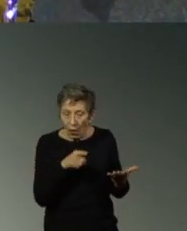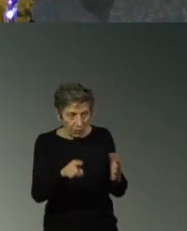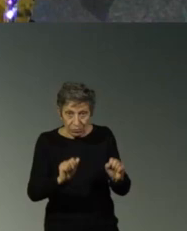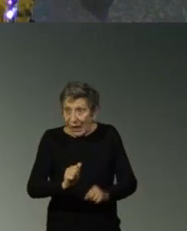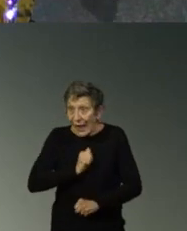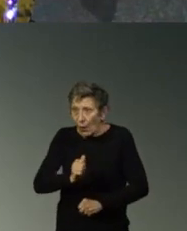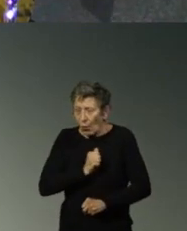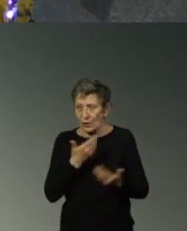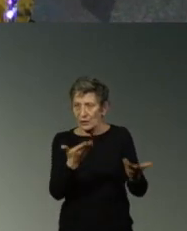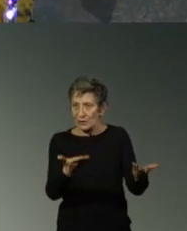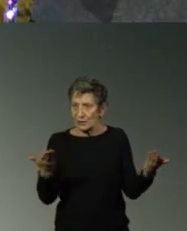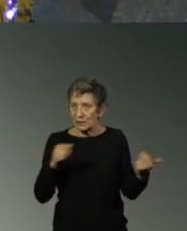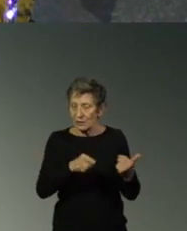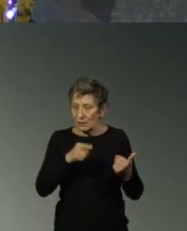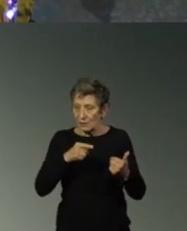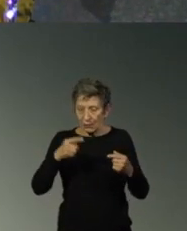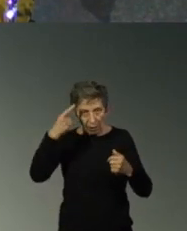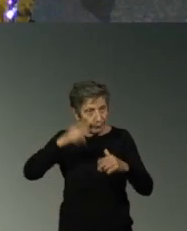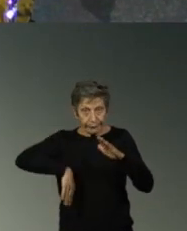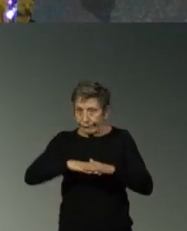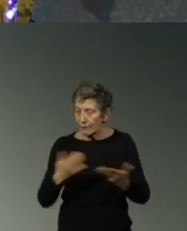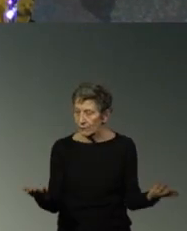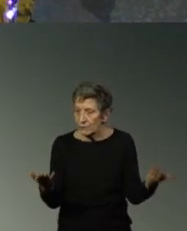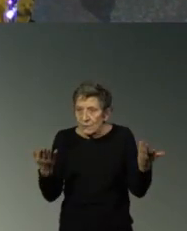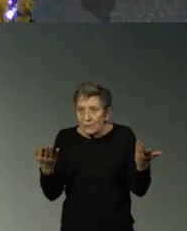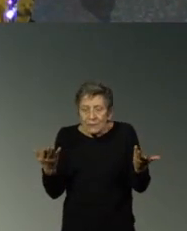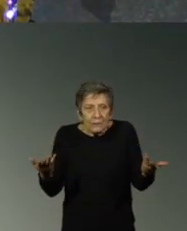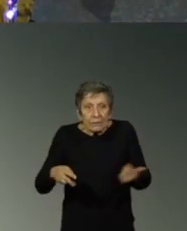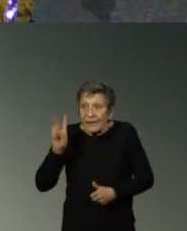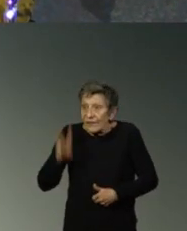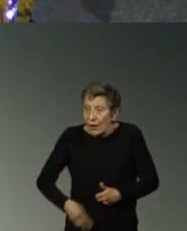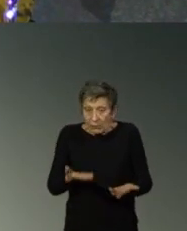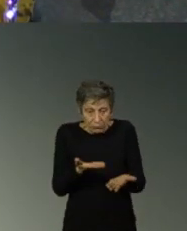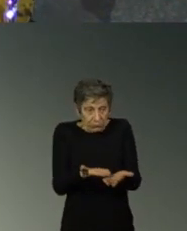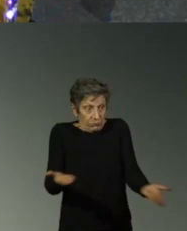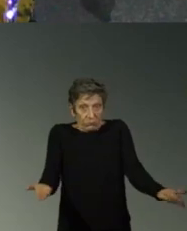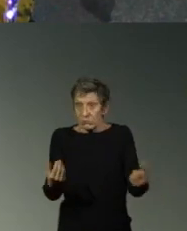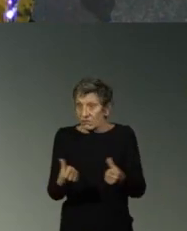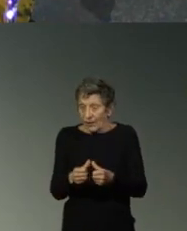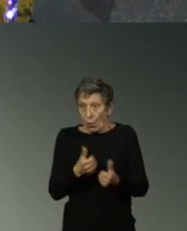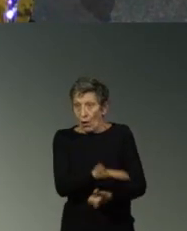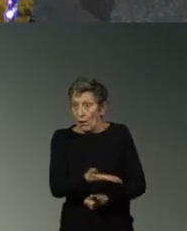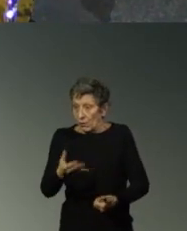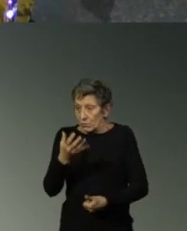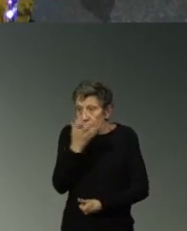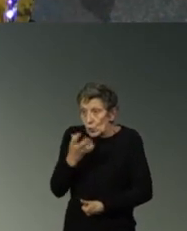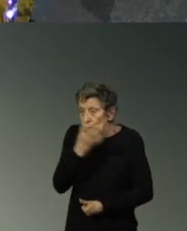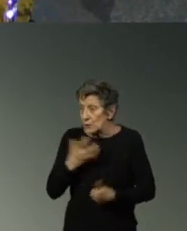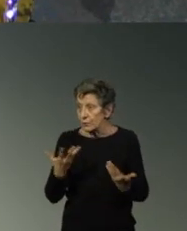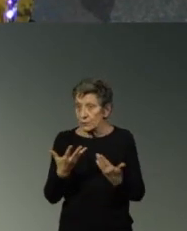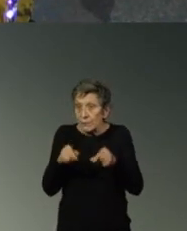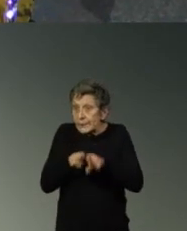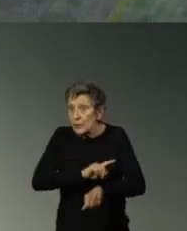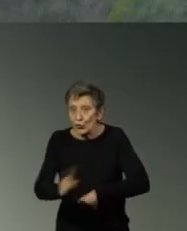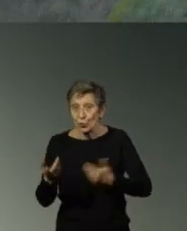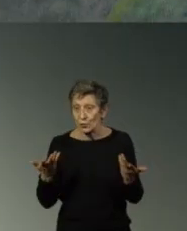égoïste, avoir la vue assez courte pour ne pas vous rendre compte de l'ignominie de ce que vous êtes en train de faire, de l'injustice